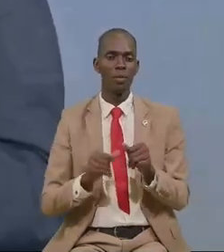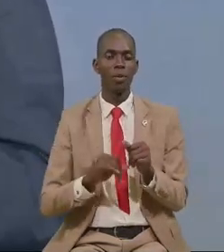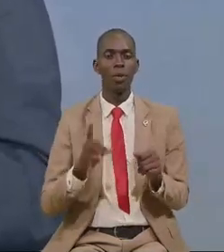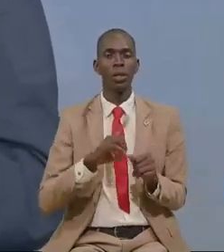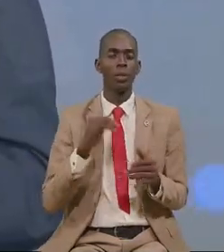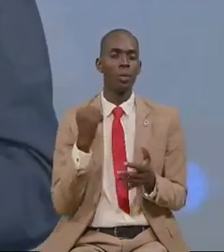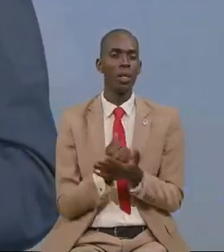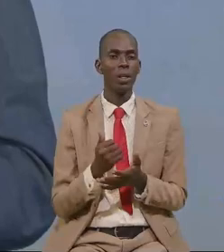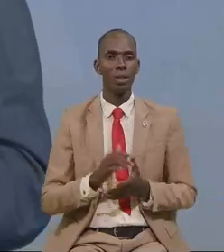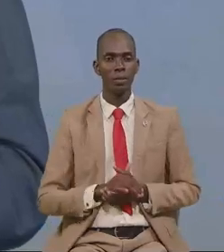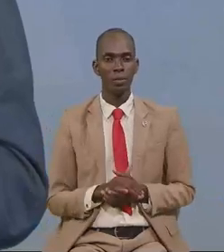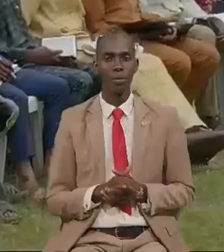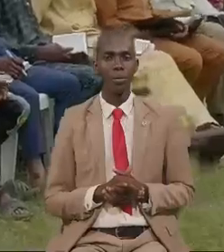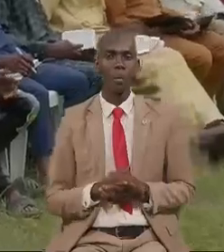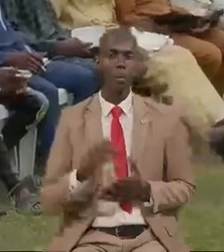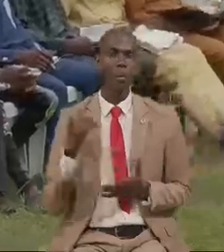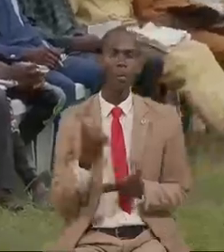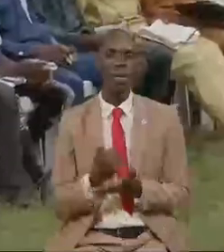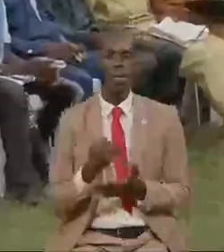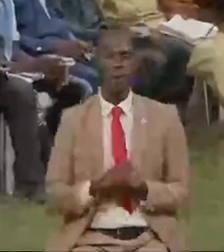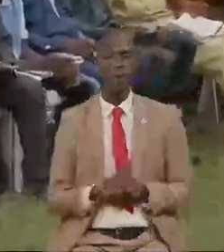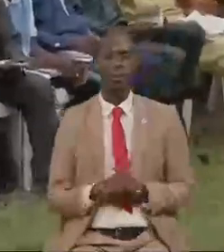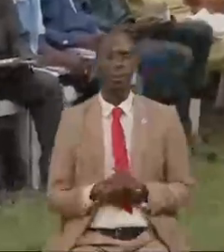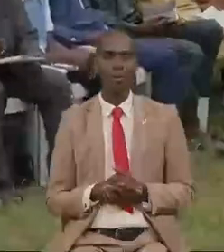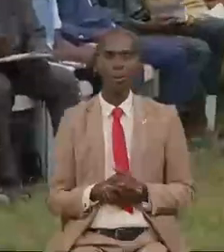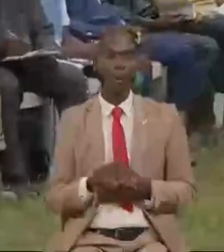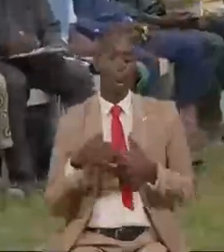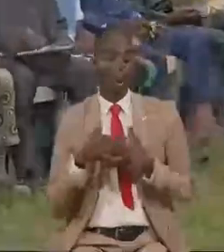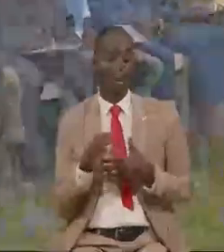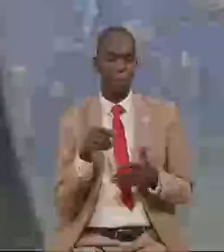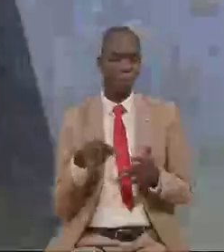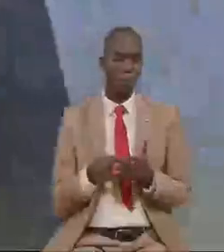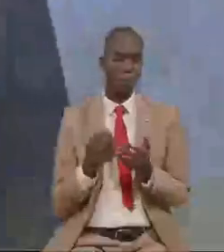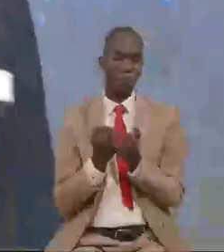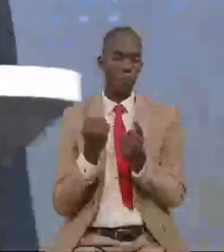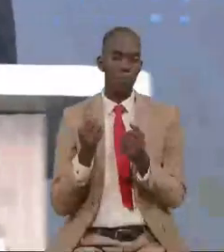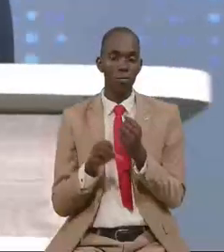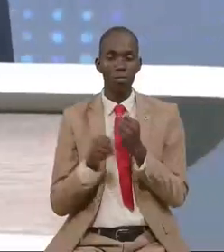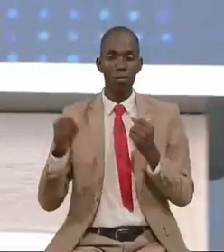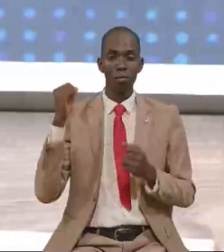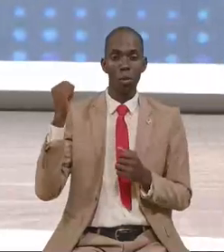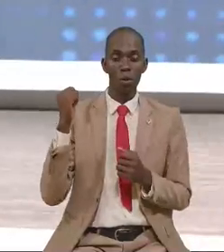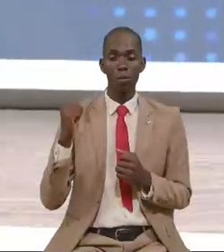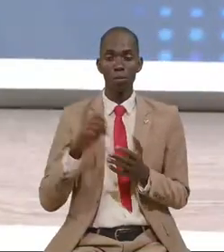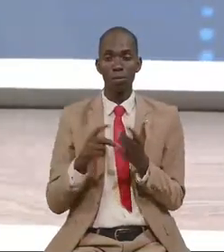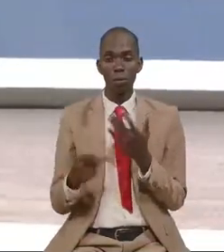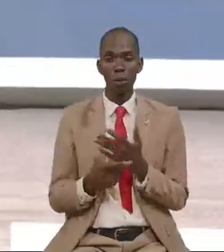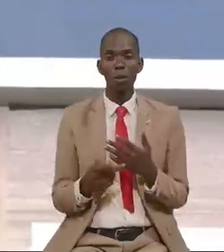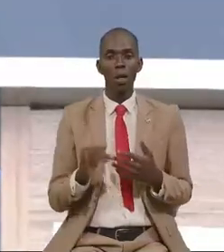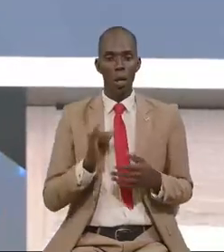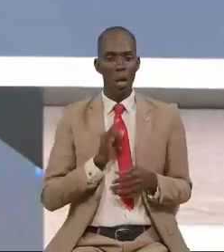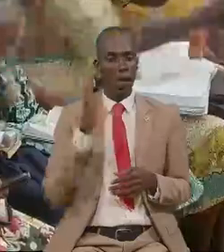et opérant partout des guérisons. Amen. Après cette croisade, j'écouterai des